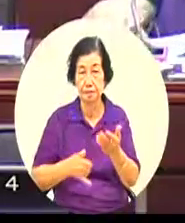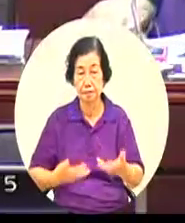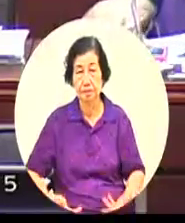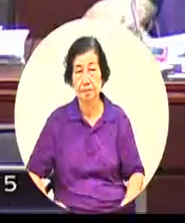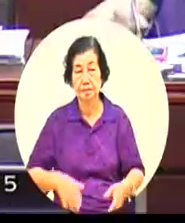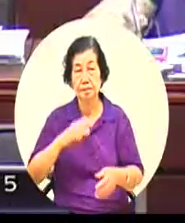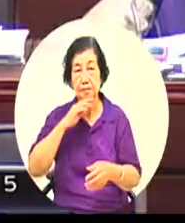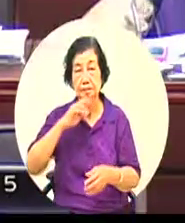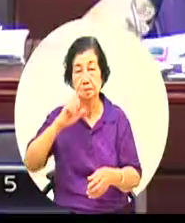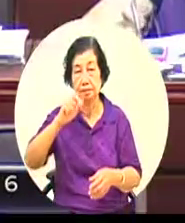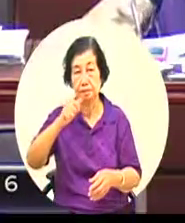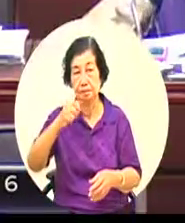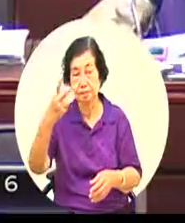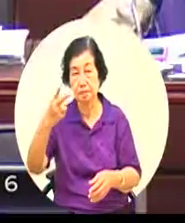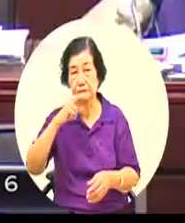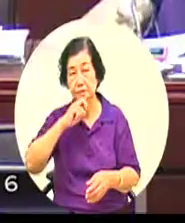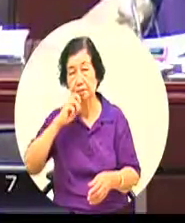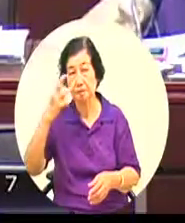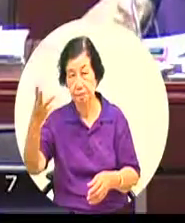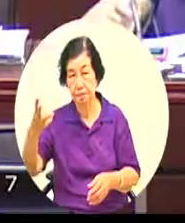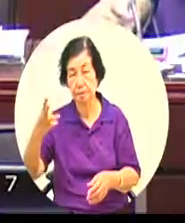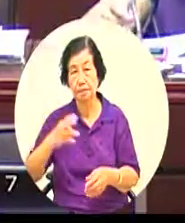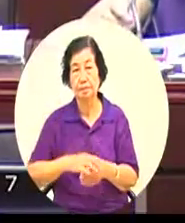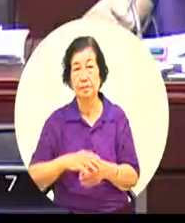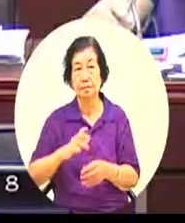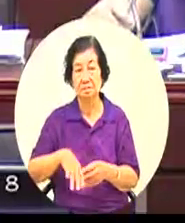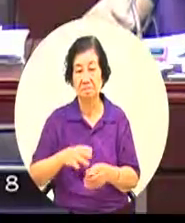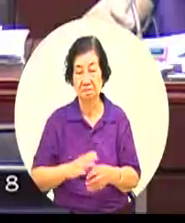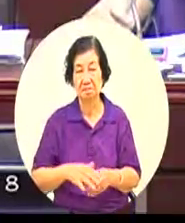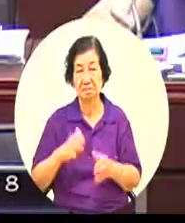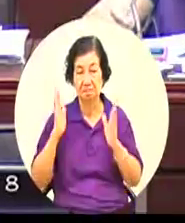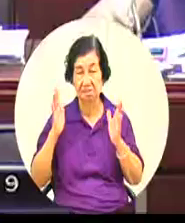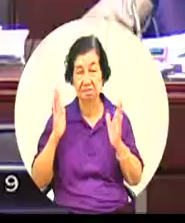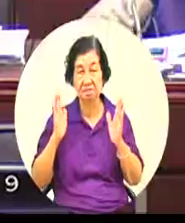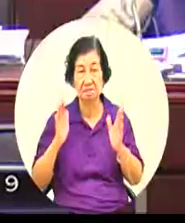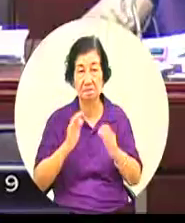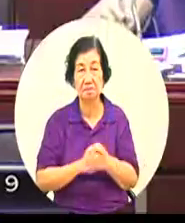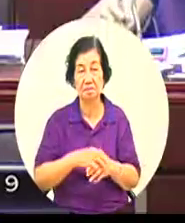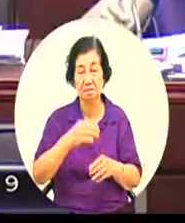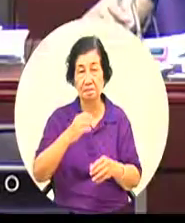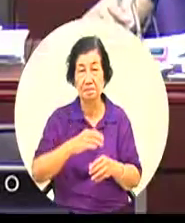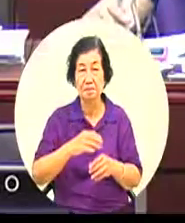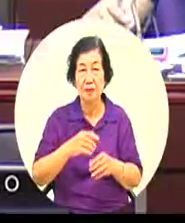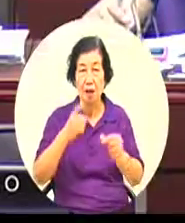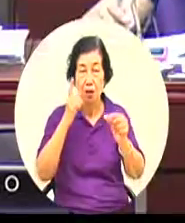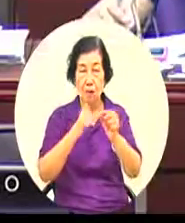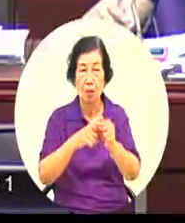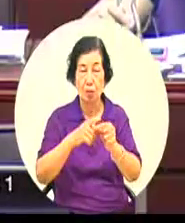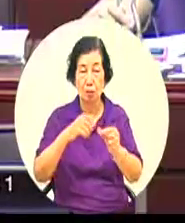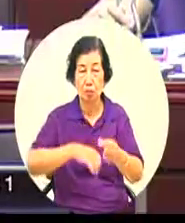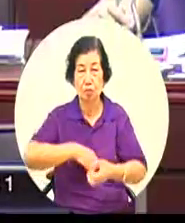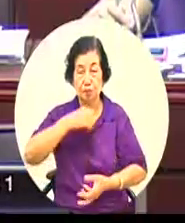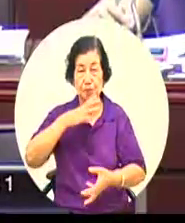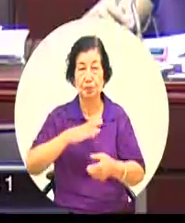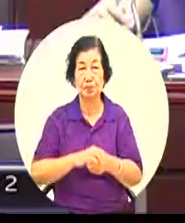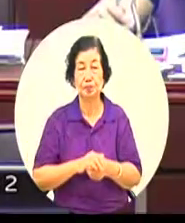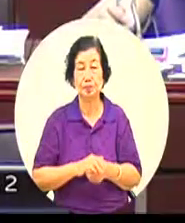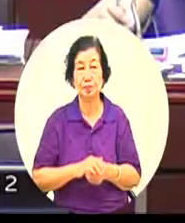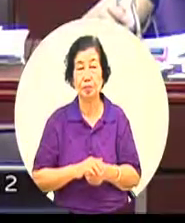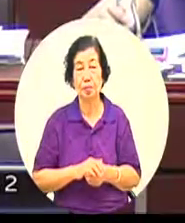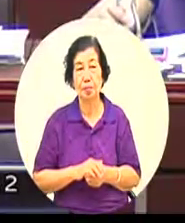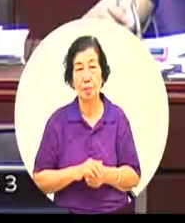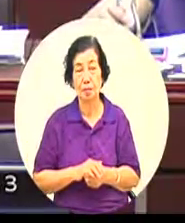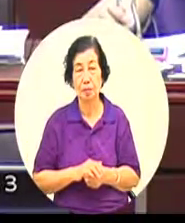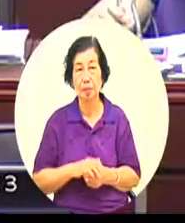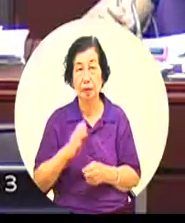52岁到53岁的年龄之间，其实正值壮年，说真的。所以校长的退休，我们常常要考虑他很多，很多是因为他的